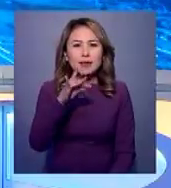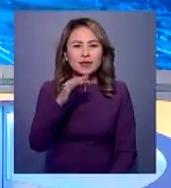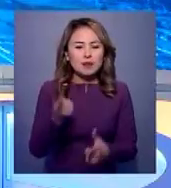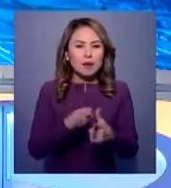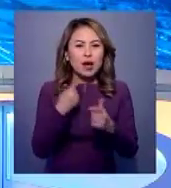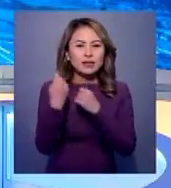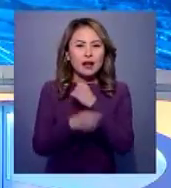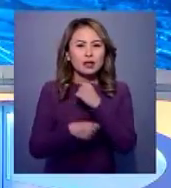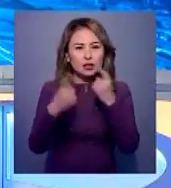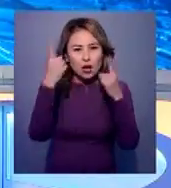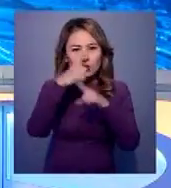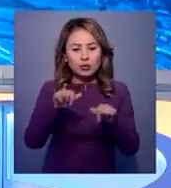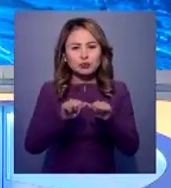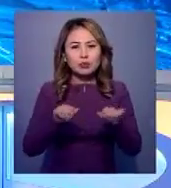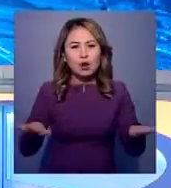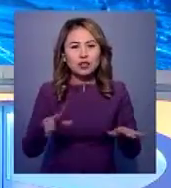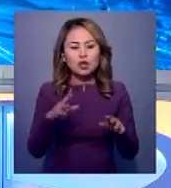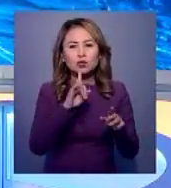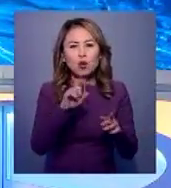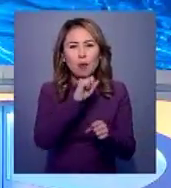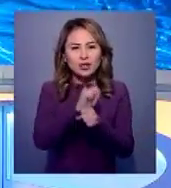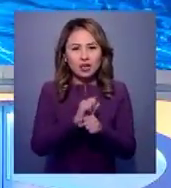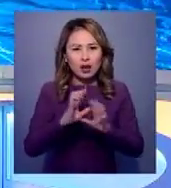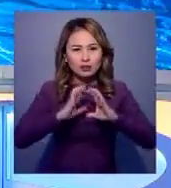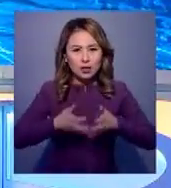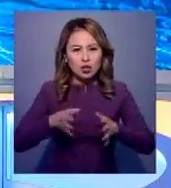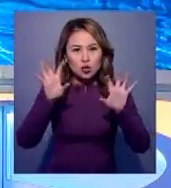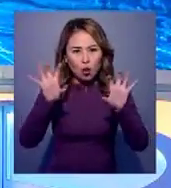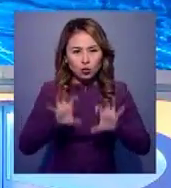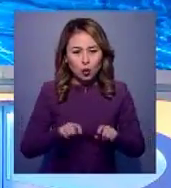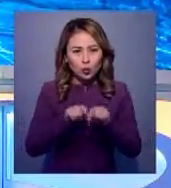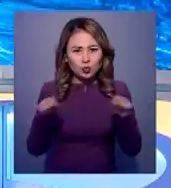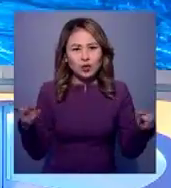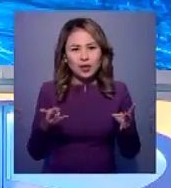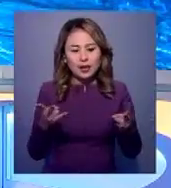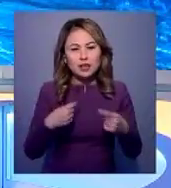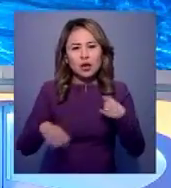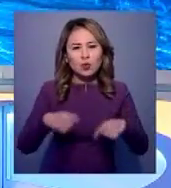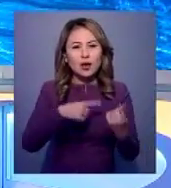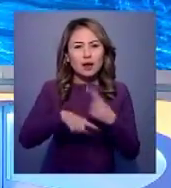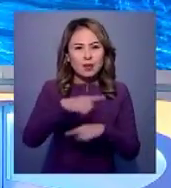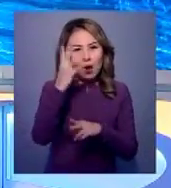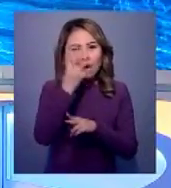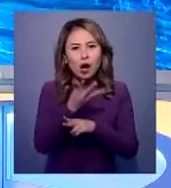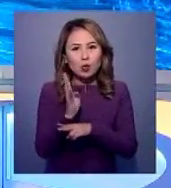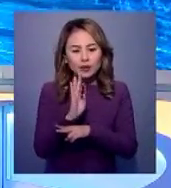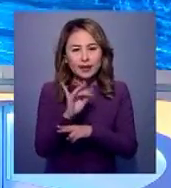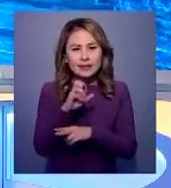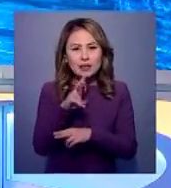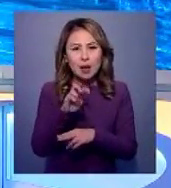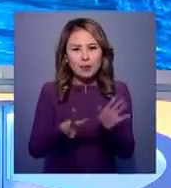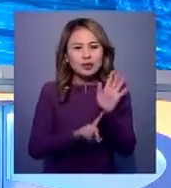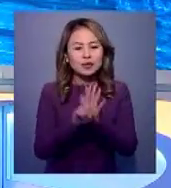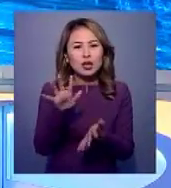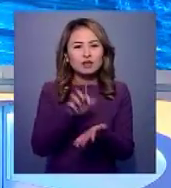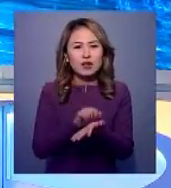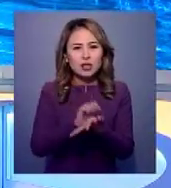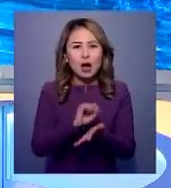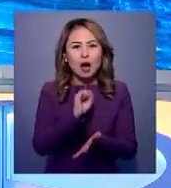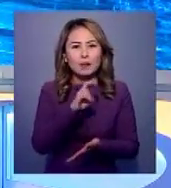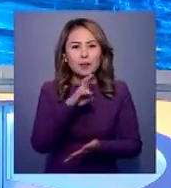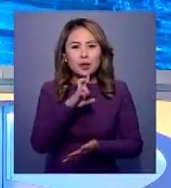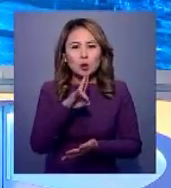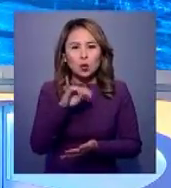Экстремистік материалдардың таралуына тосқалы қою үшін халықаралық заң жобасын құруға жет. Бұл туралы Сауд Арабиясы корольдігінің ислам істері жөніндегі